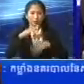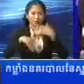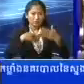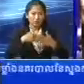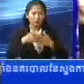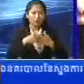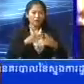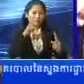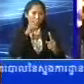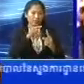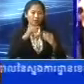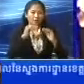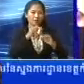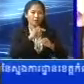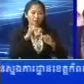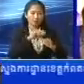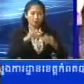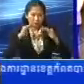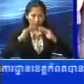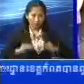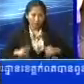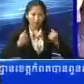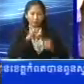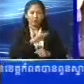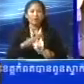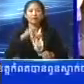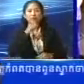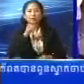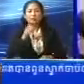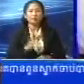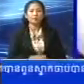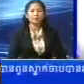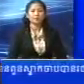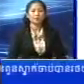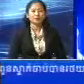ដែលផ្ដោតលើសុខុមាលភាពកុមារជនពិការនិងជនចាស់ជរា